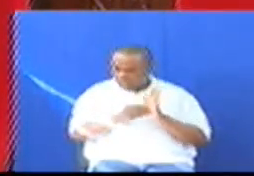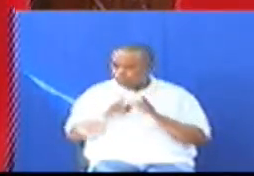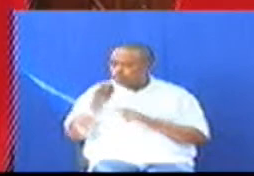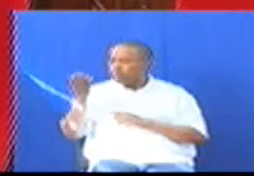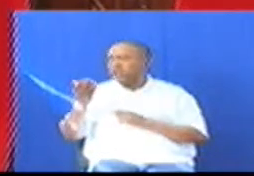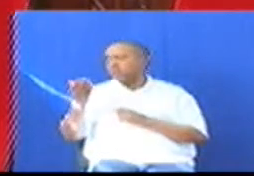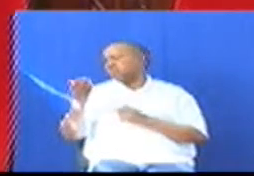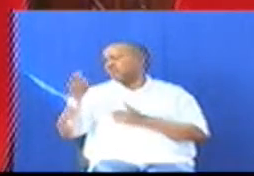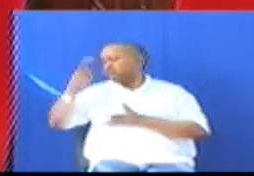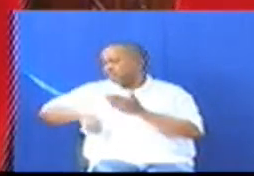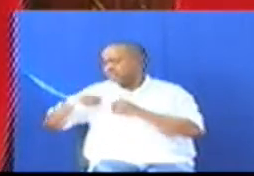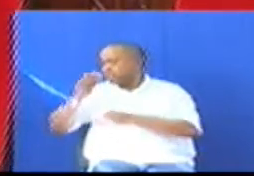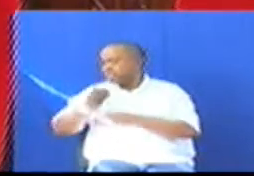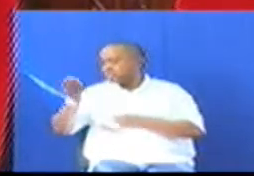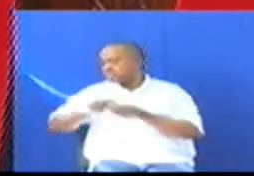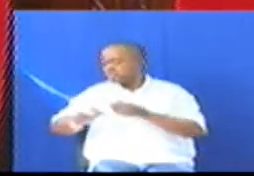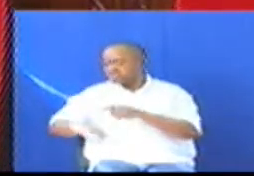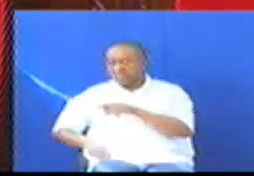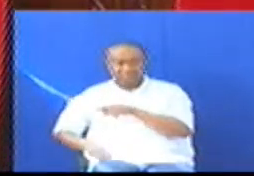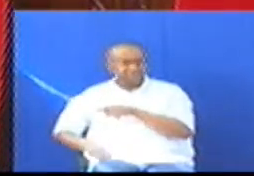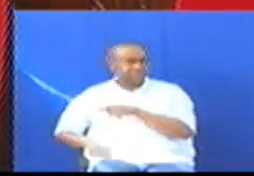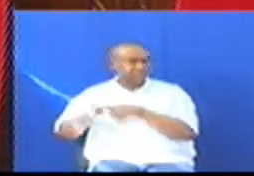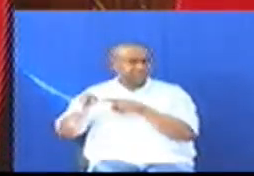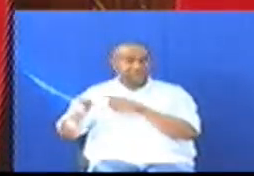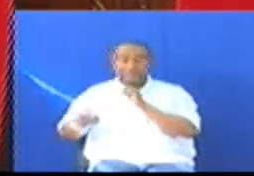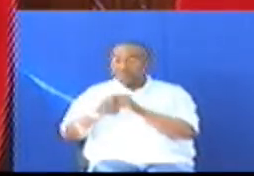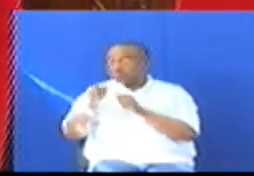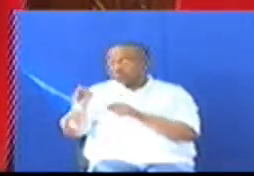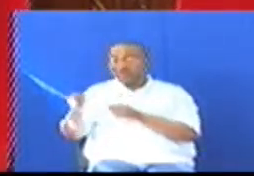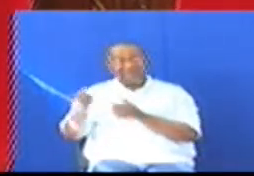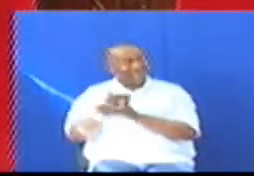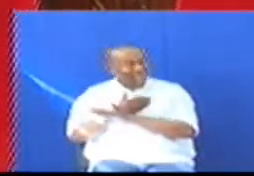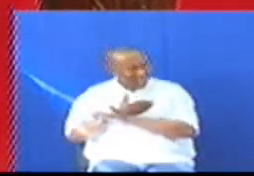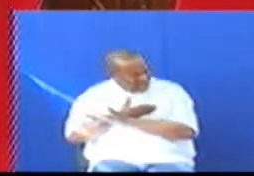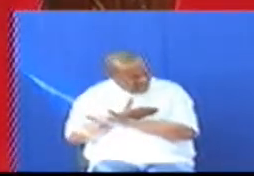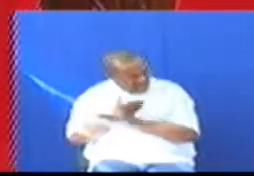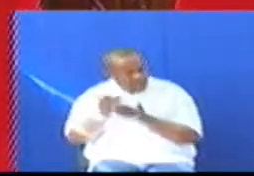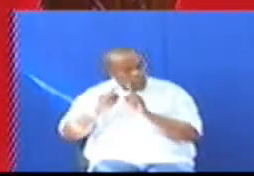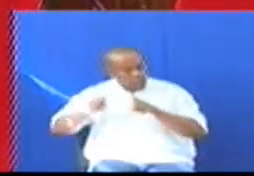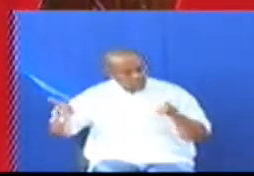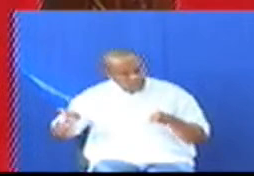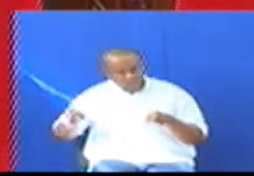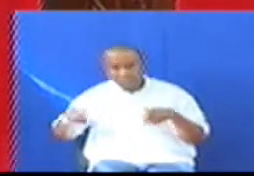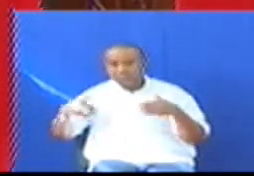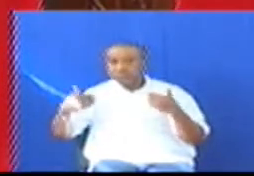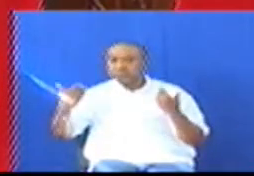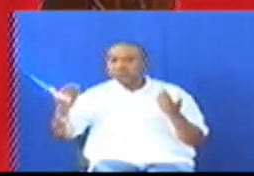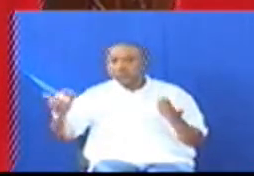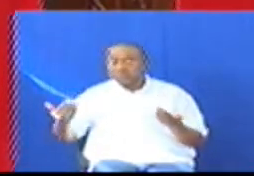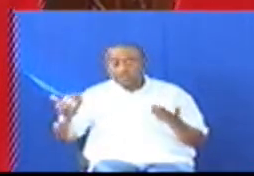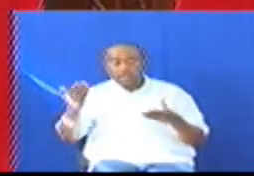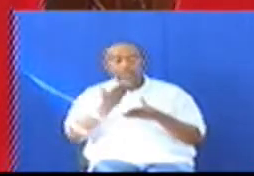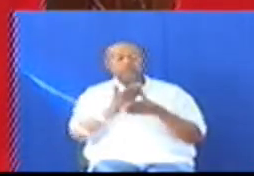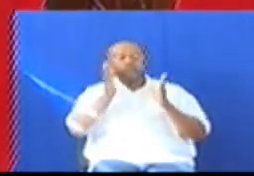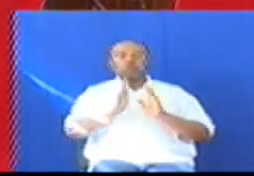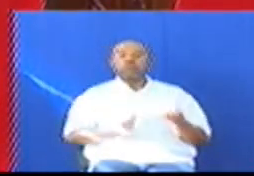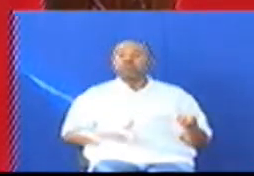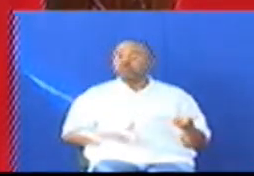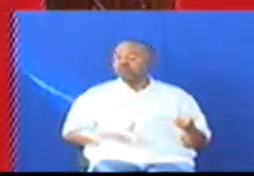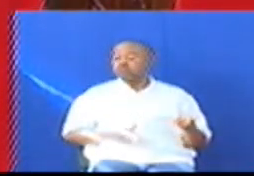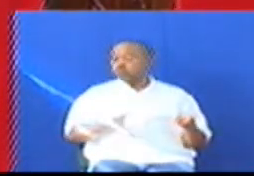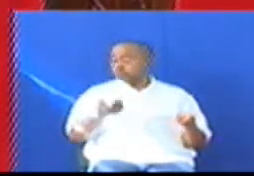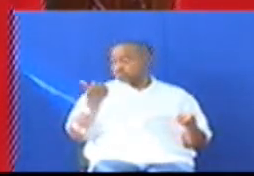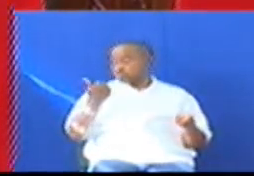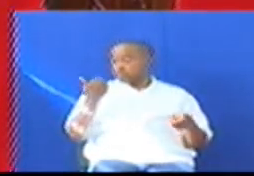ya biashara. Mheshimiwa Spika, jambo hili halina tofauti na lile ambalo benki kuu lilifanya kuchukua fedha